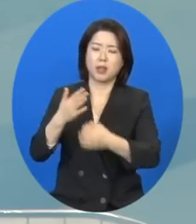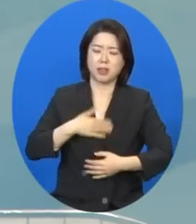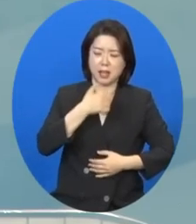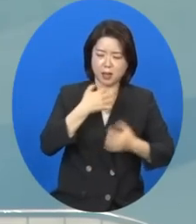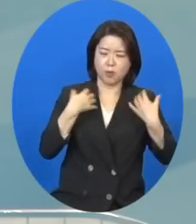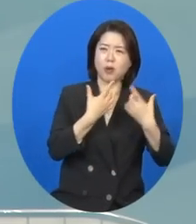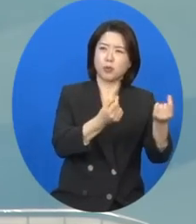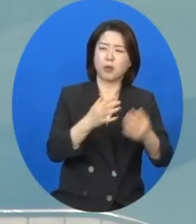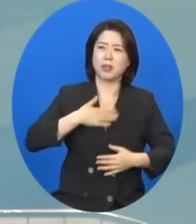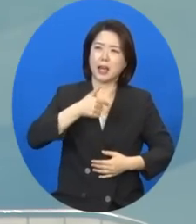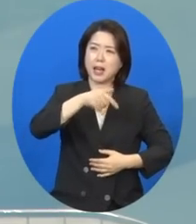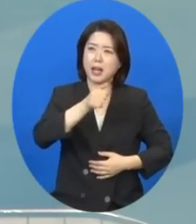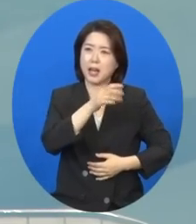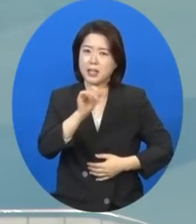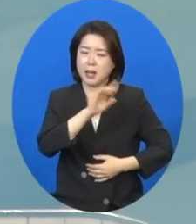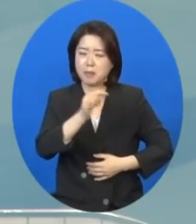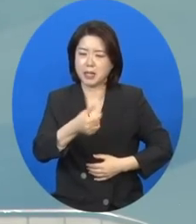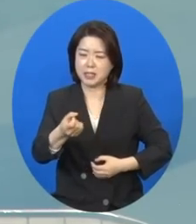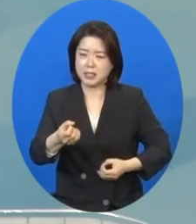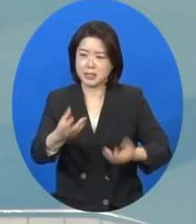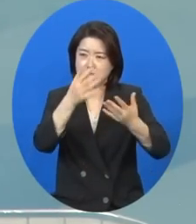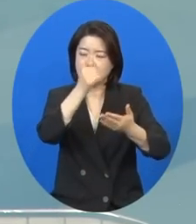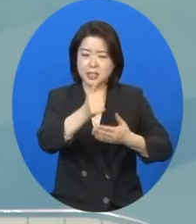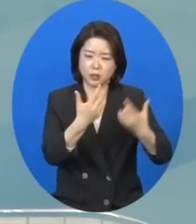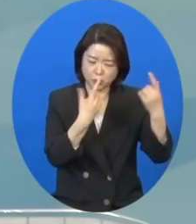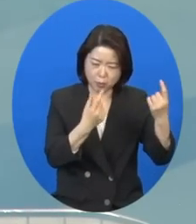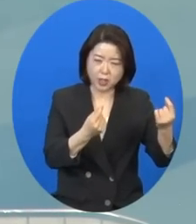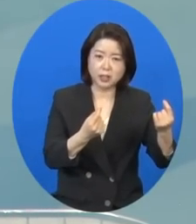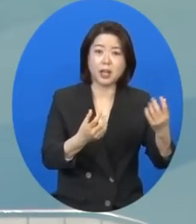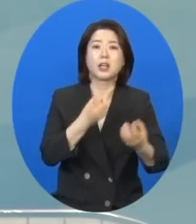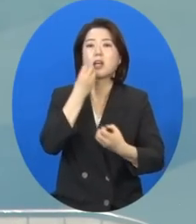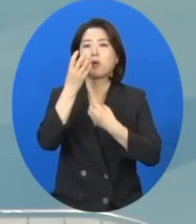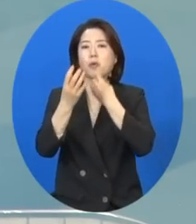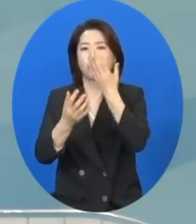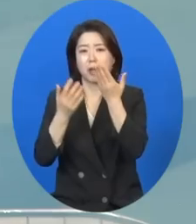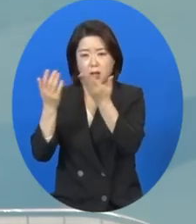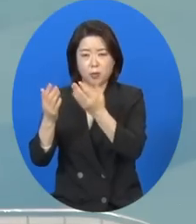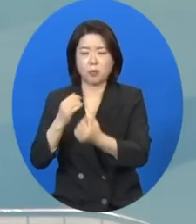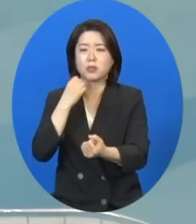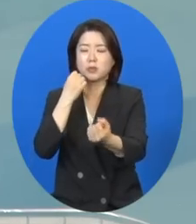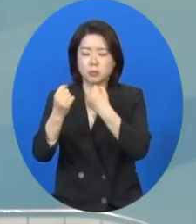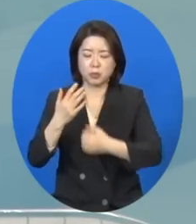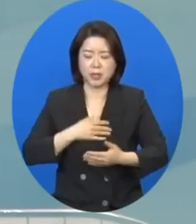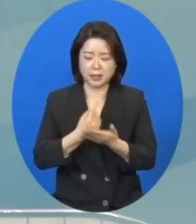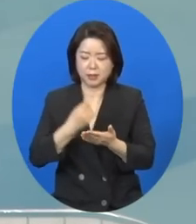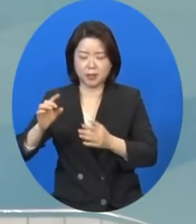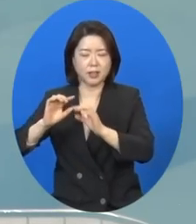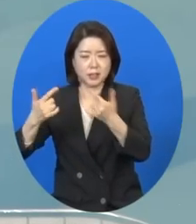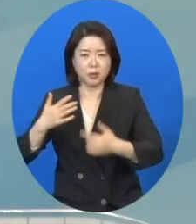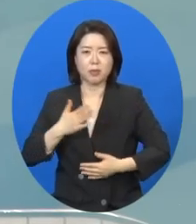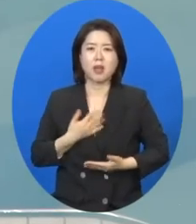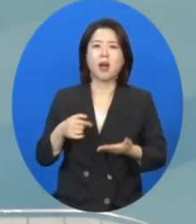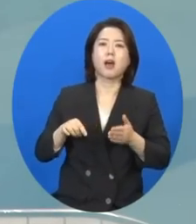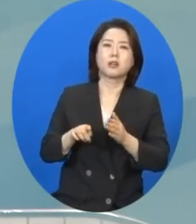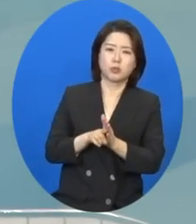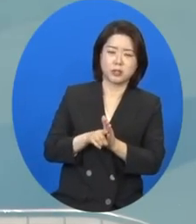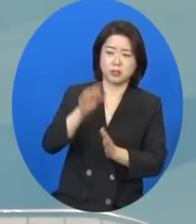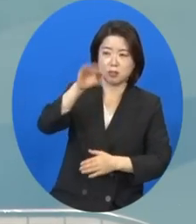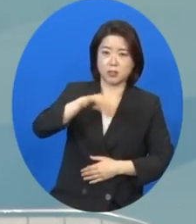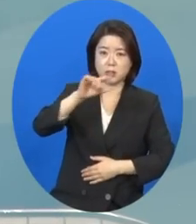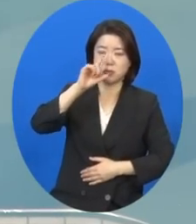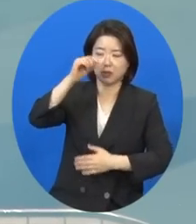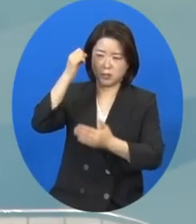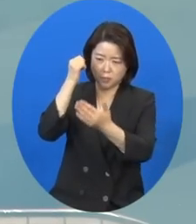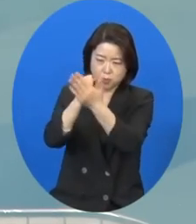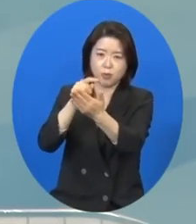가야 합니다라고 고백하면서 그러나 그럼에도 불구하고 나를 떠나지 아니하시고 나를 위해서 십자가에서